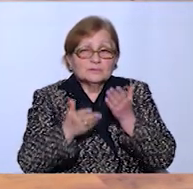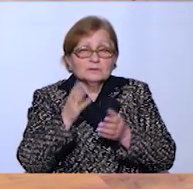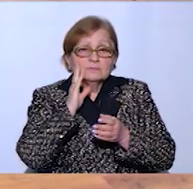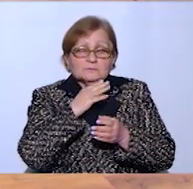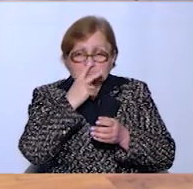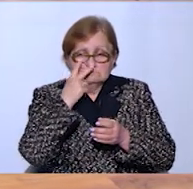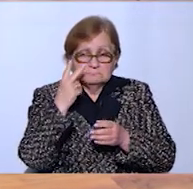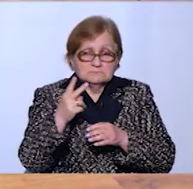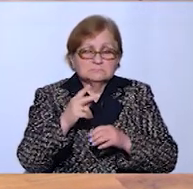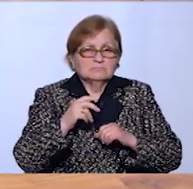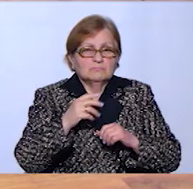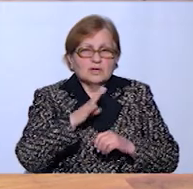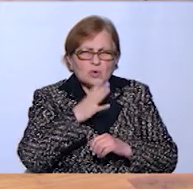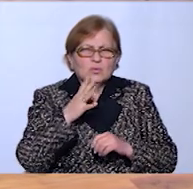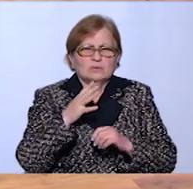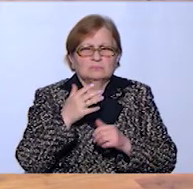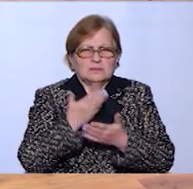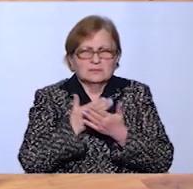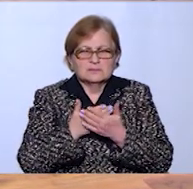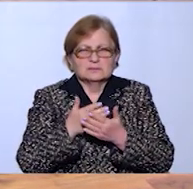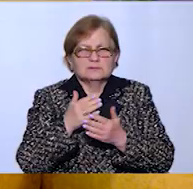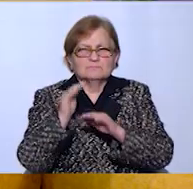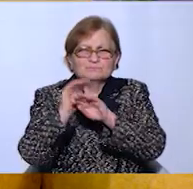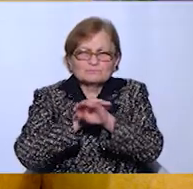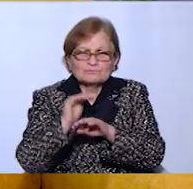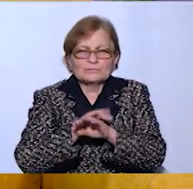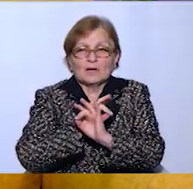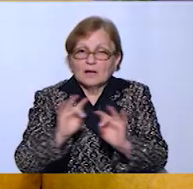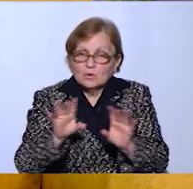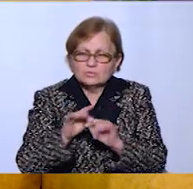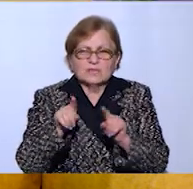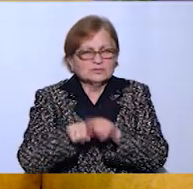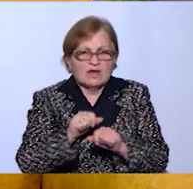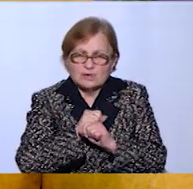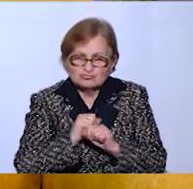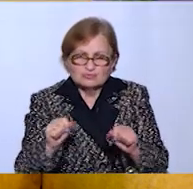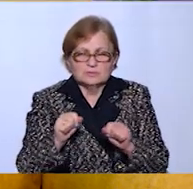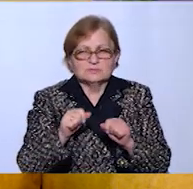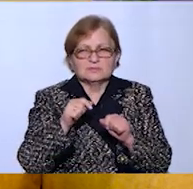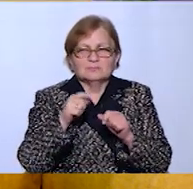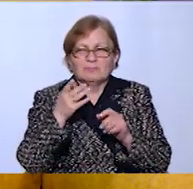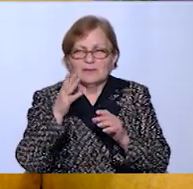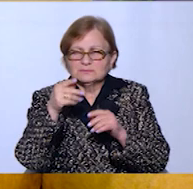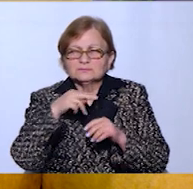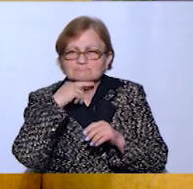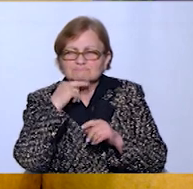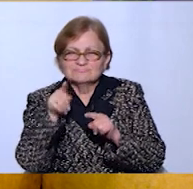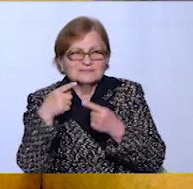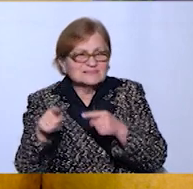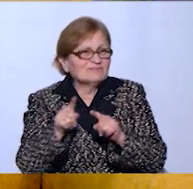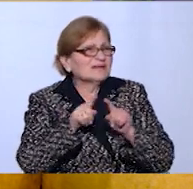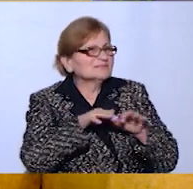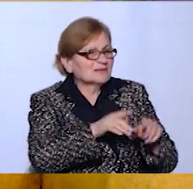მისცემს რეკომენდაციებს როგორც მშობელს, ასევე ბავშვს. პრობლემის იდენტიფიცირების შემდეგ რა თქმა უნდა იწყება უკვე ამ პრობლემის